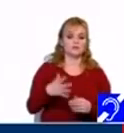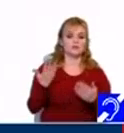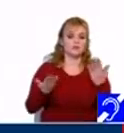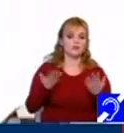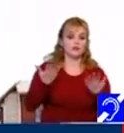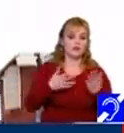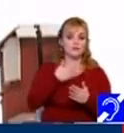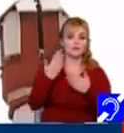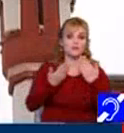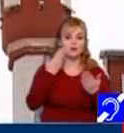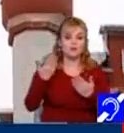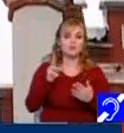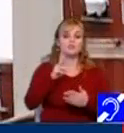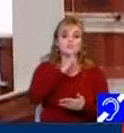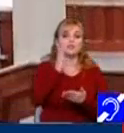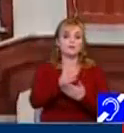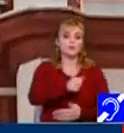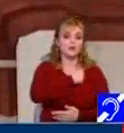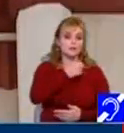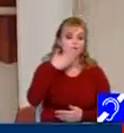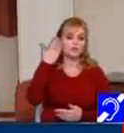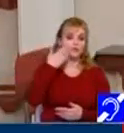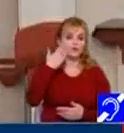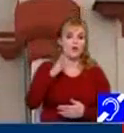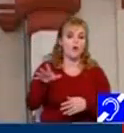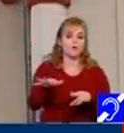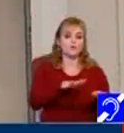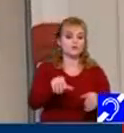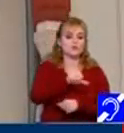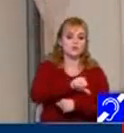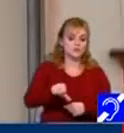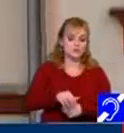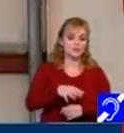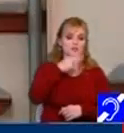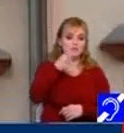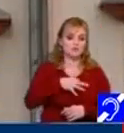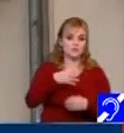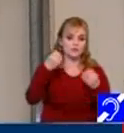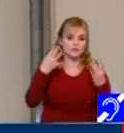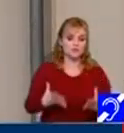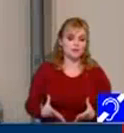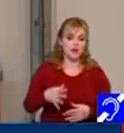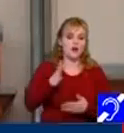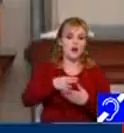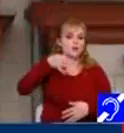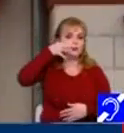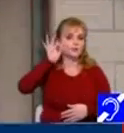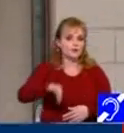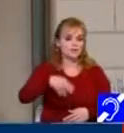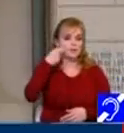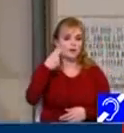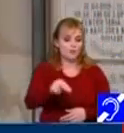întrebăm ce înseamnă pentru un militar român o misiune internațională sub egida NATO, ne va spune simplu experiență. O